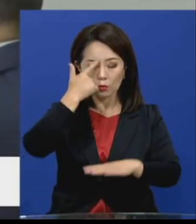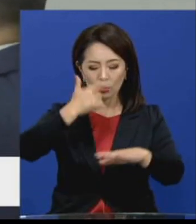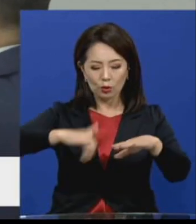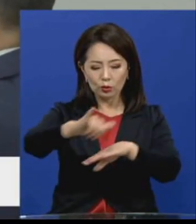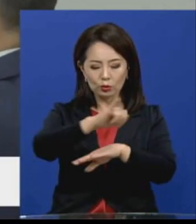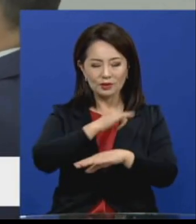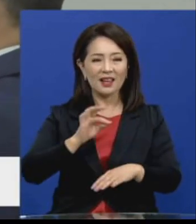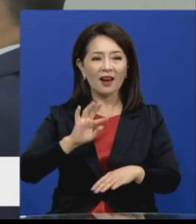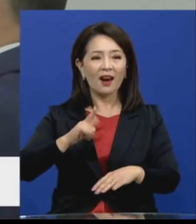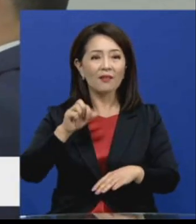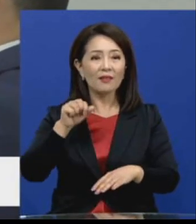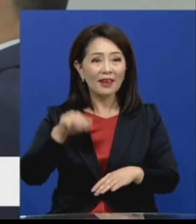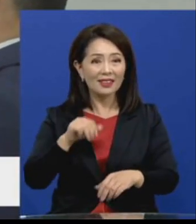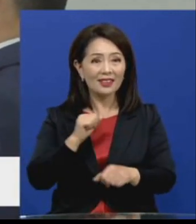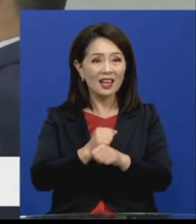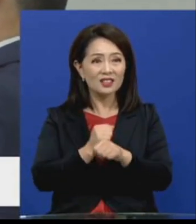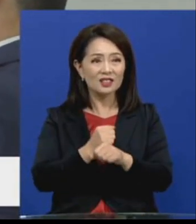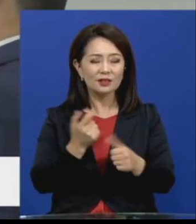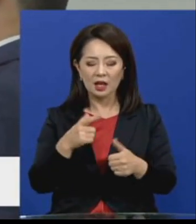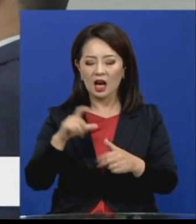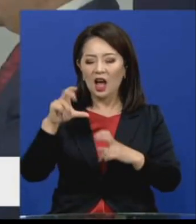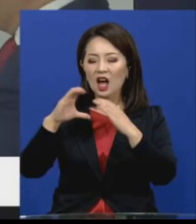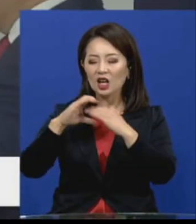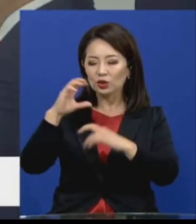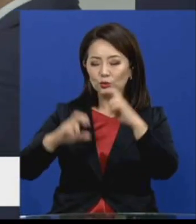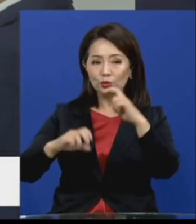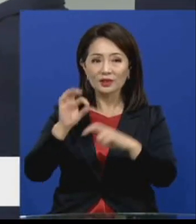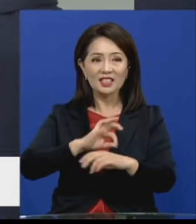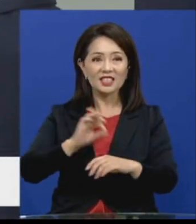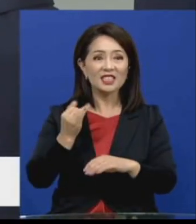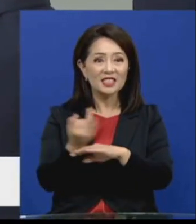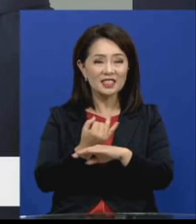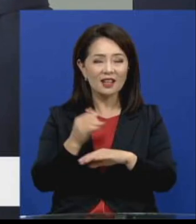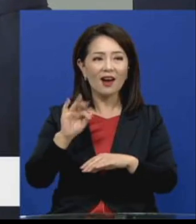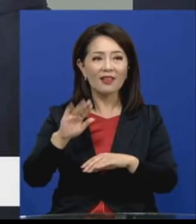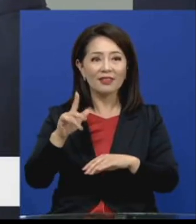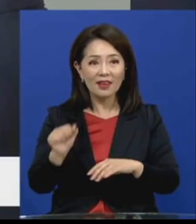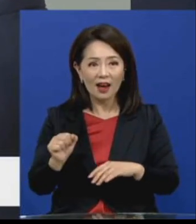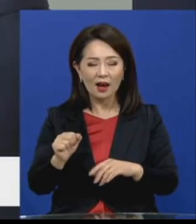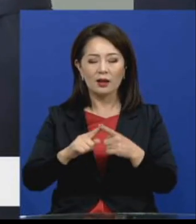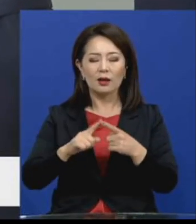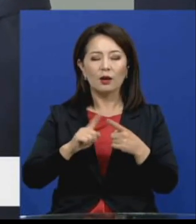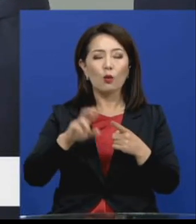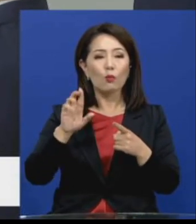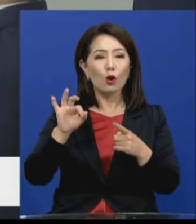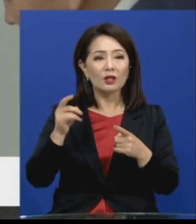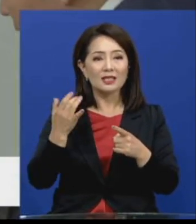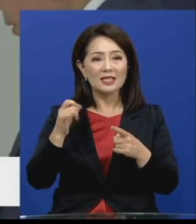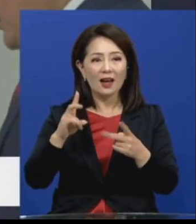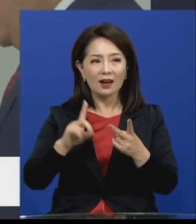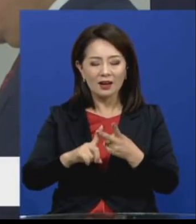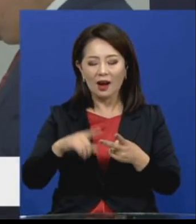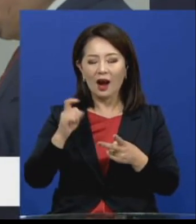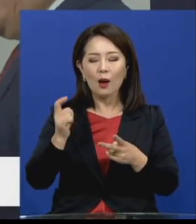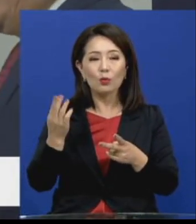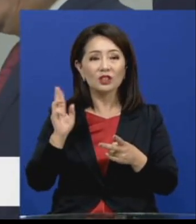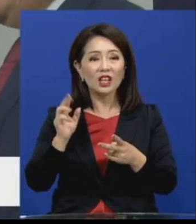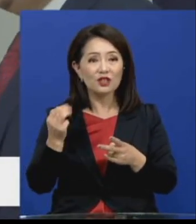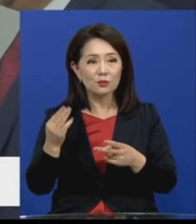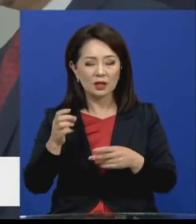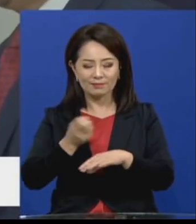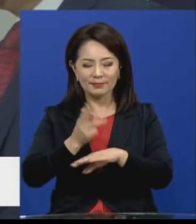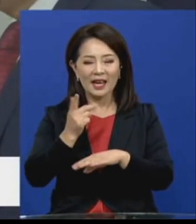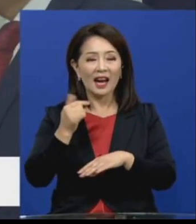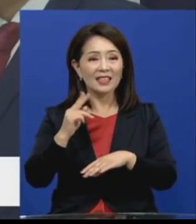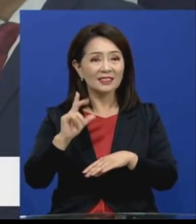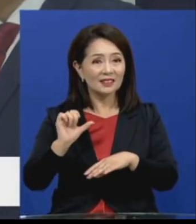Монгол Улсын гавит ажилтан цолоор Эрдэнэ төлөвлөрийн ашиглалтын инженер Адиа, Vitafit Milk компани захирал Болор Сайхан, Хам Богд Кашмир компани ерхий